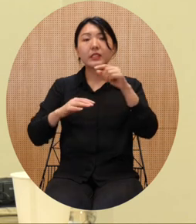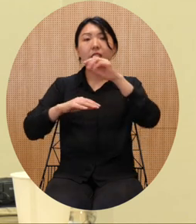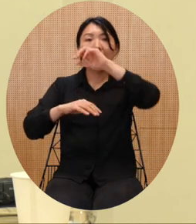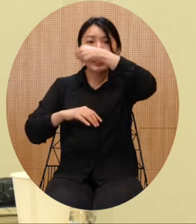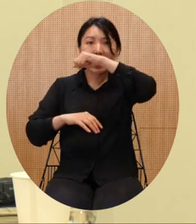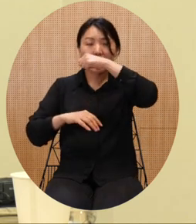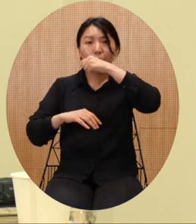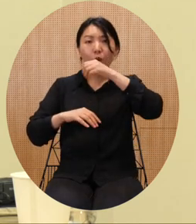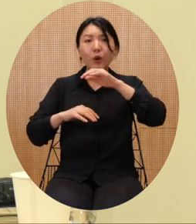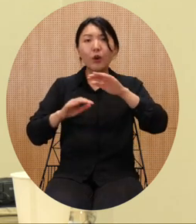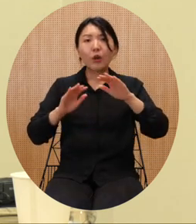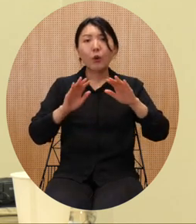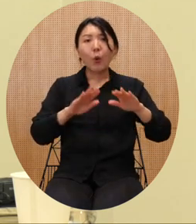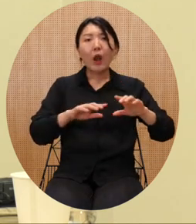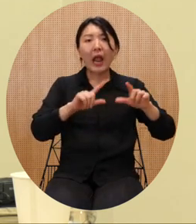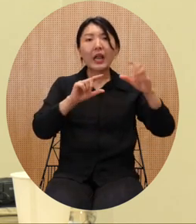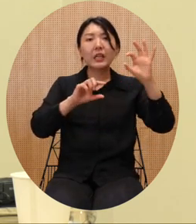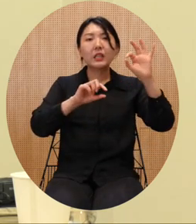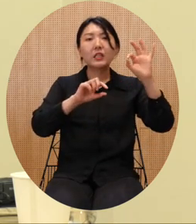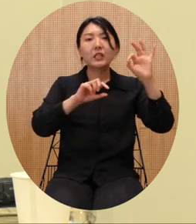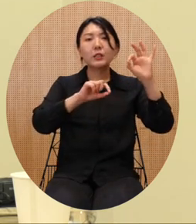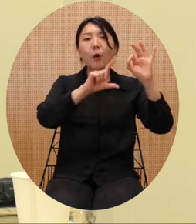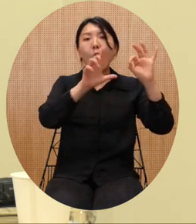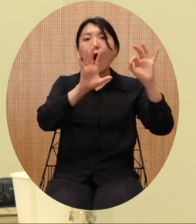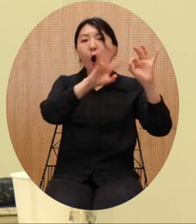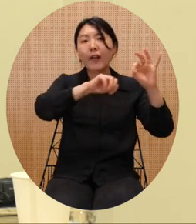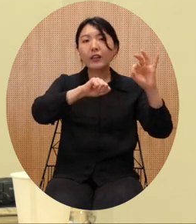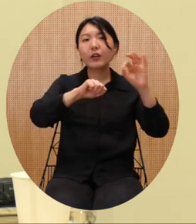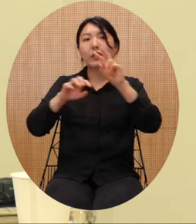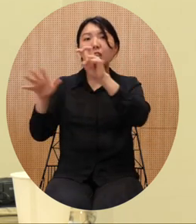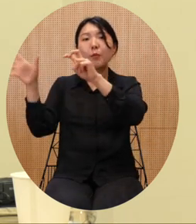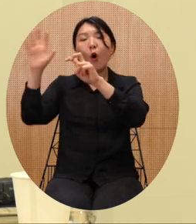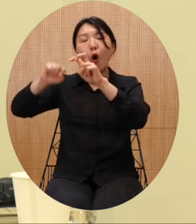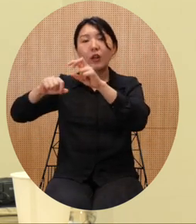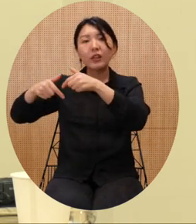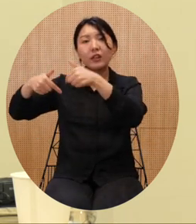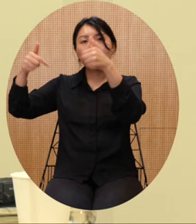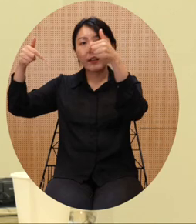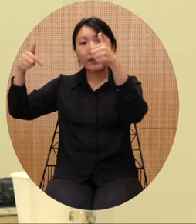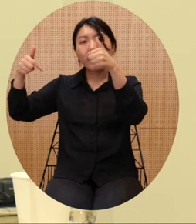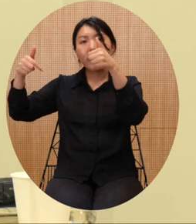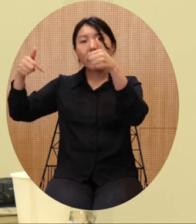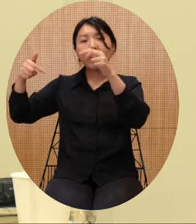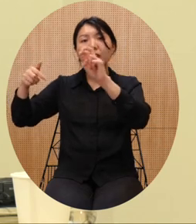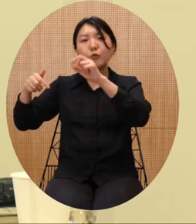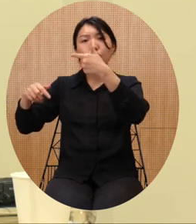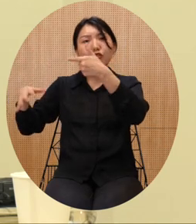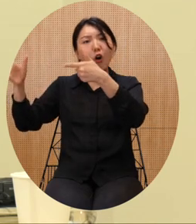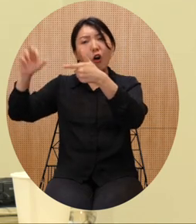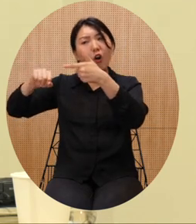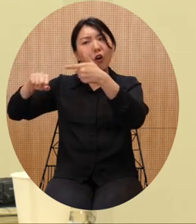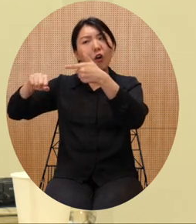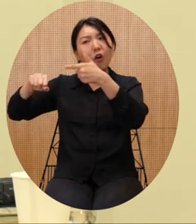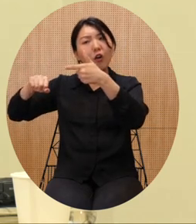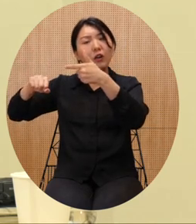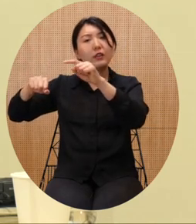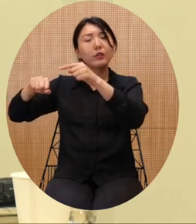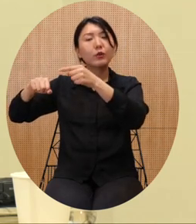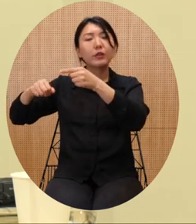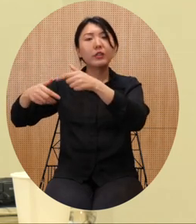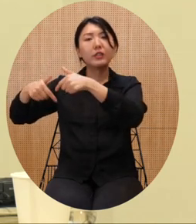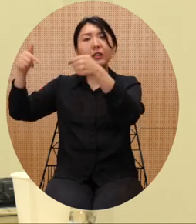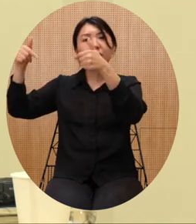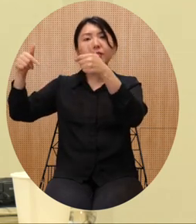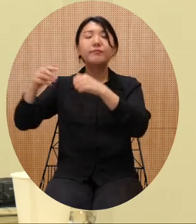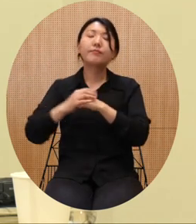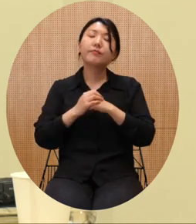올해 10억이었던 예산을 20억 정도로 높이려고 합니다. 아까 최원영 박사님께서 26억을 얘기하셔가지고 사실은 깜짝 놀라했습니다.